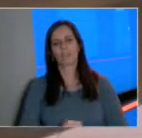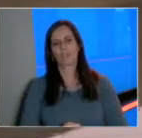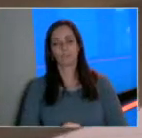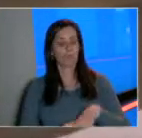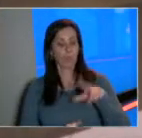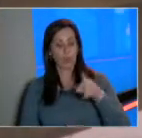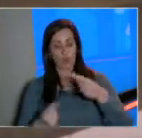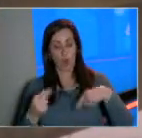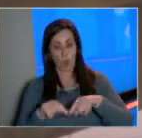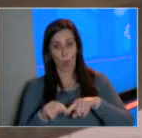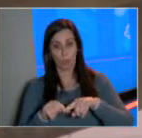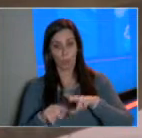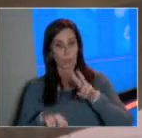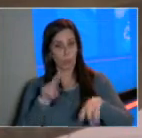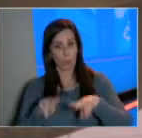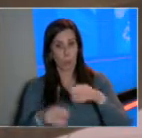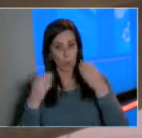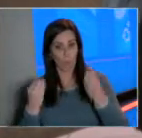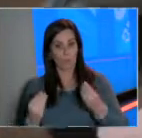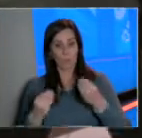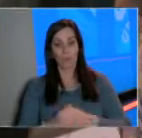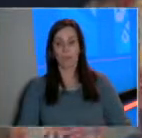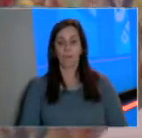יש איזשהו תחום לדעתך שמטופל בצורה טובה?